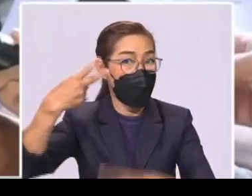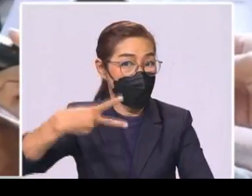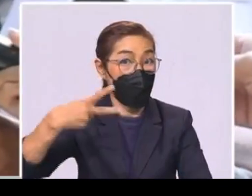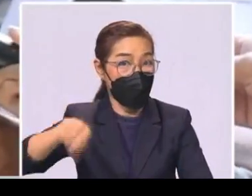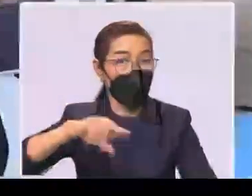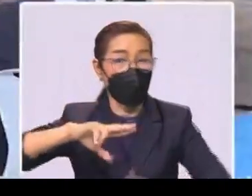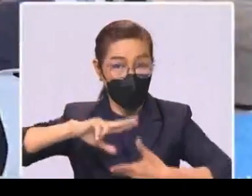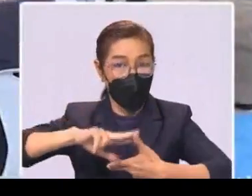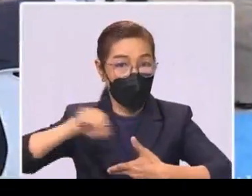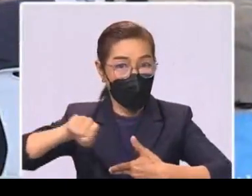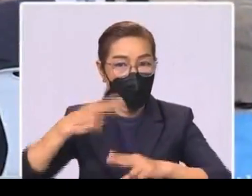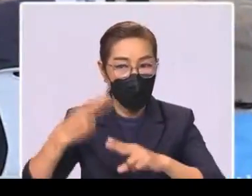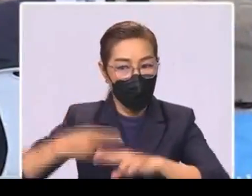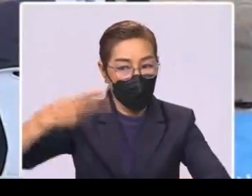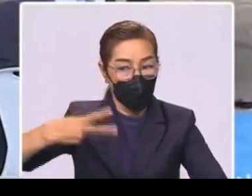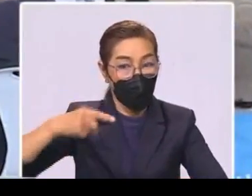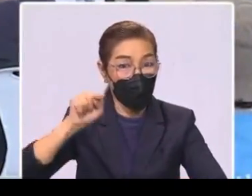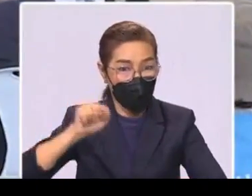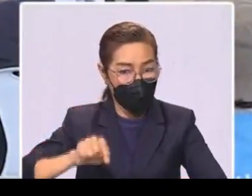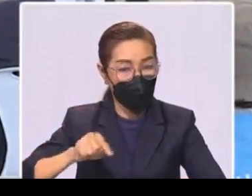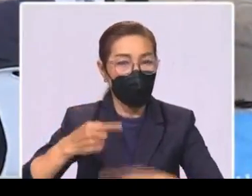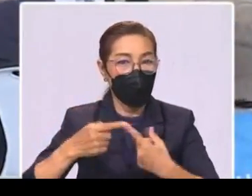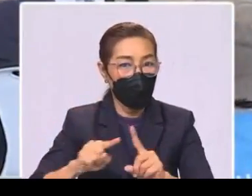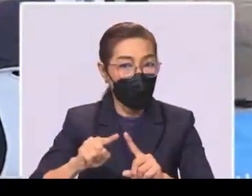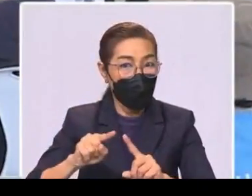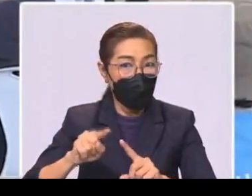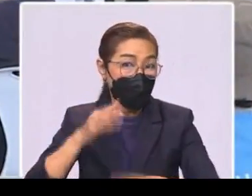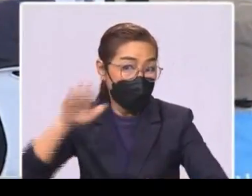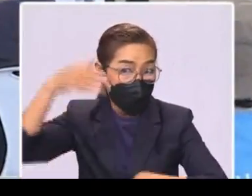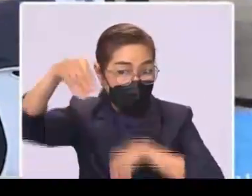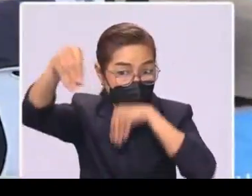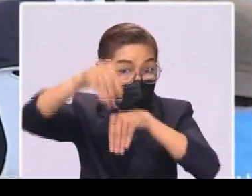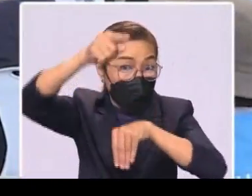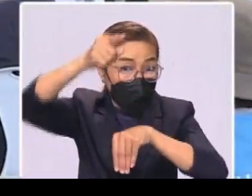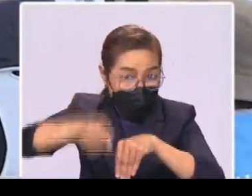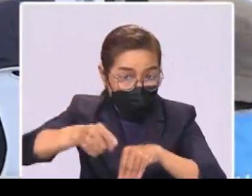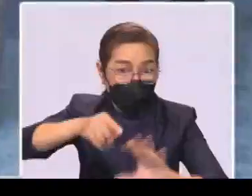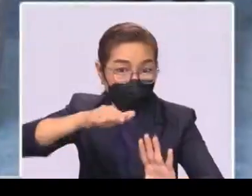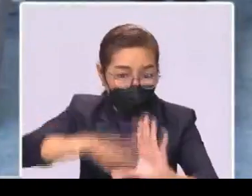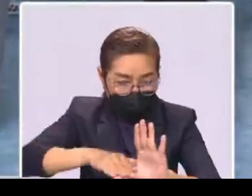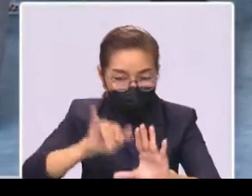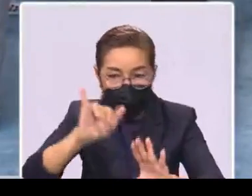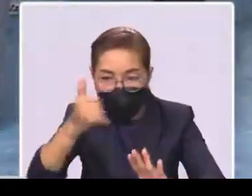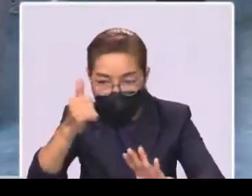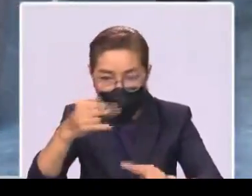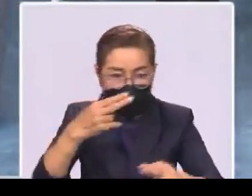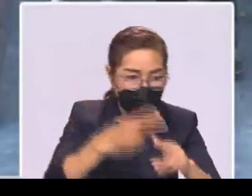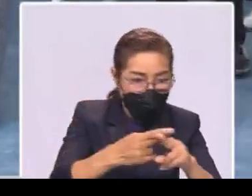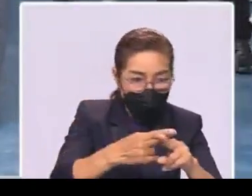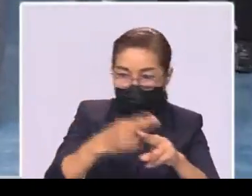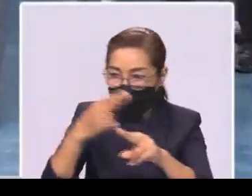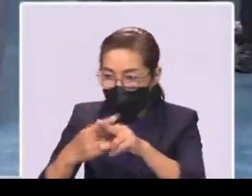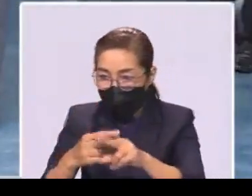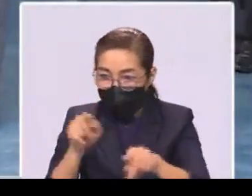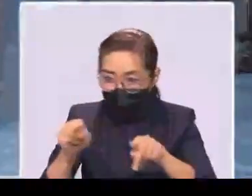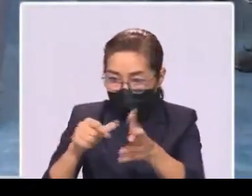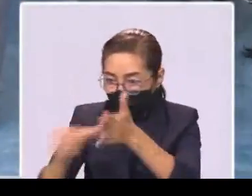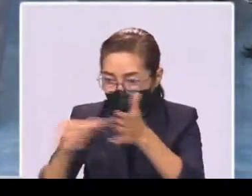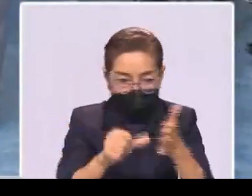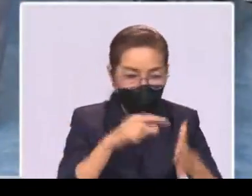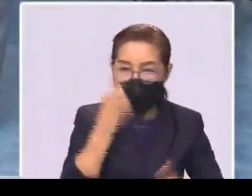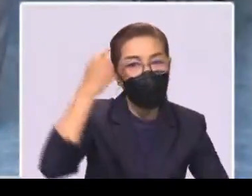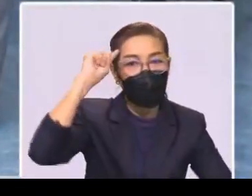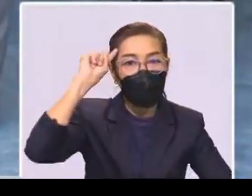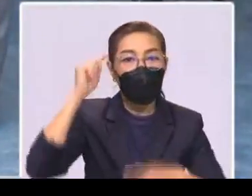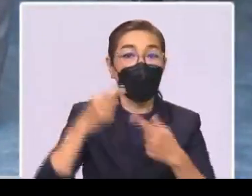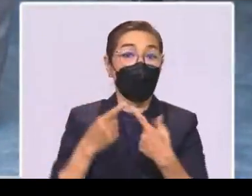พลังประชารัฐในพรรคพลังประชารัฐแต่นั่นแหละพอถึงเวลาลงจริงๆอ่ะค่ะชื่อใดชื่อนึงจะหายไปหรือเปล่าเท่าที่ฟังคุณจักรพันธ์เนี่ย